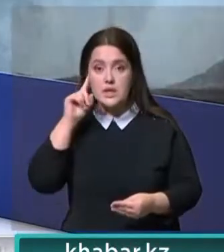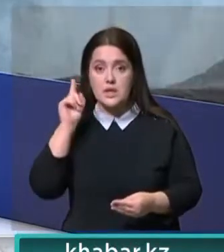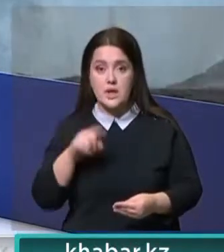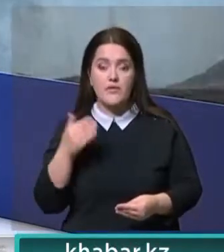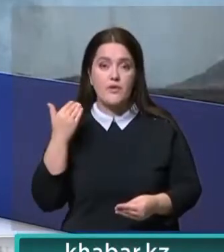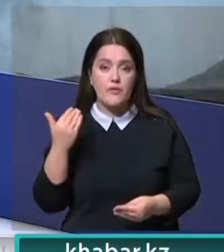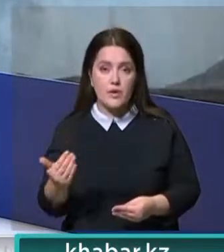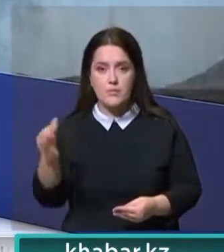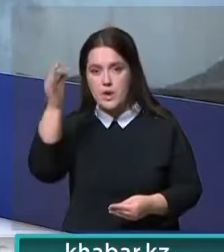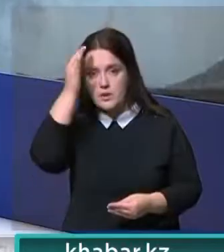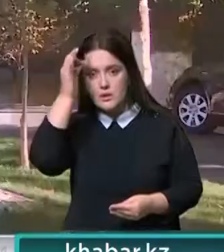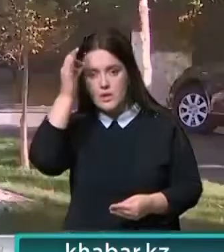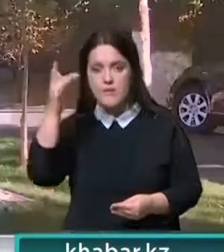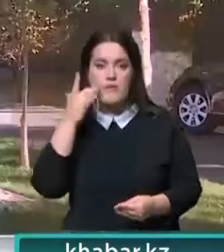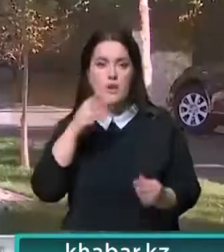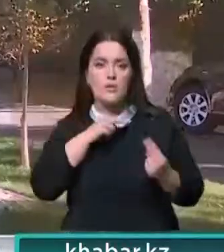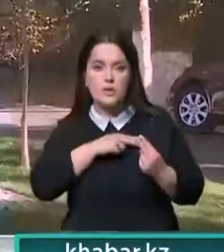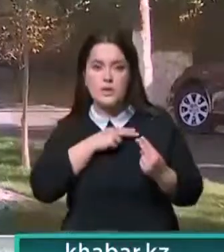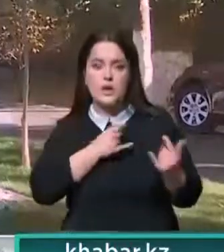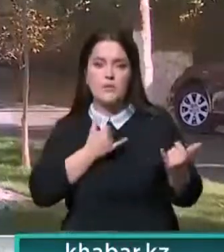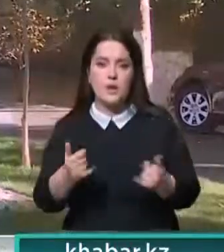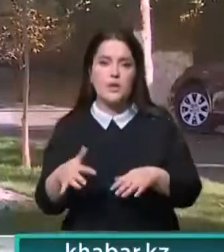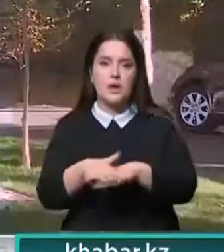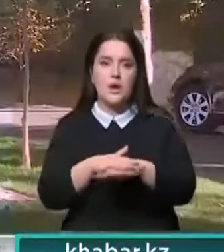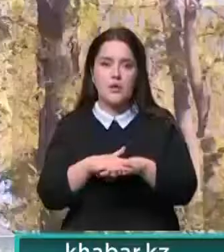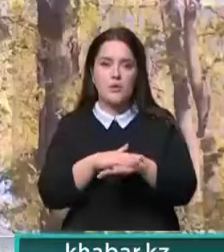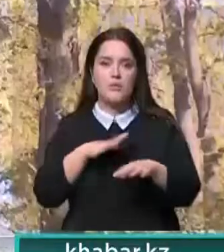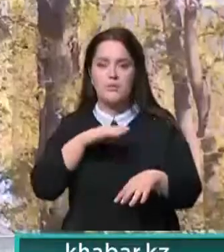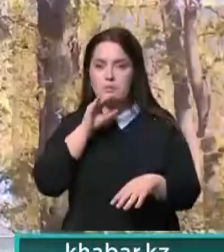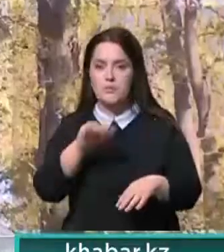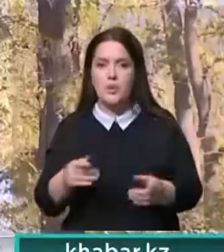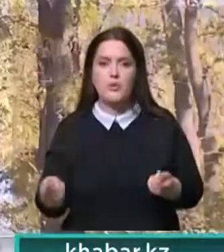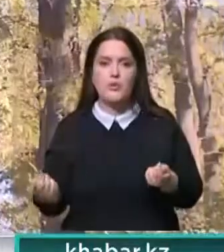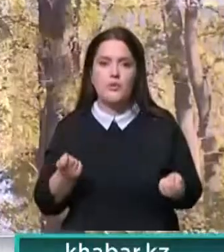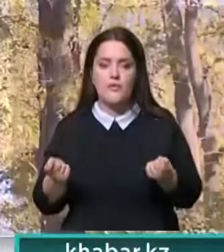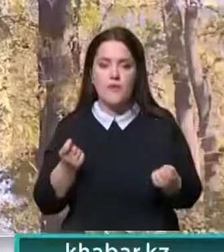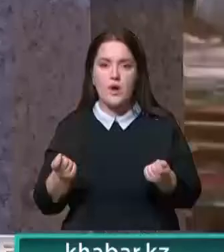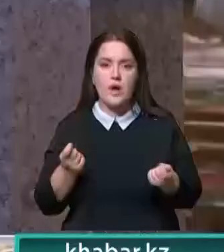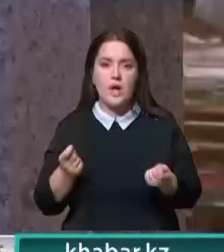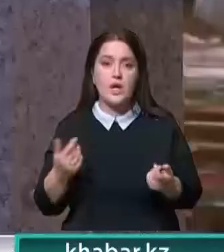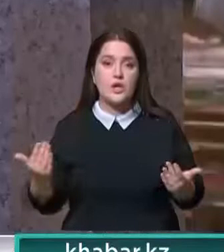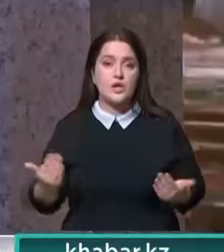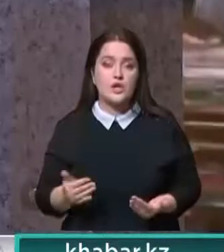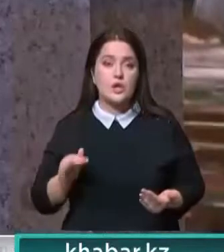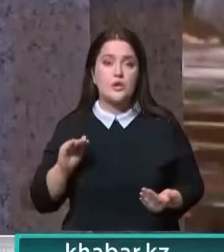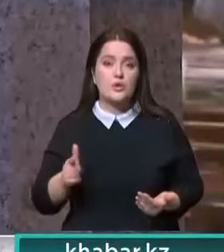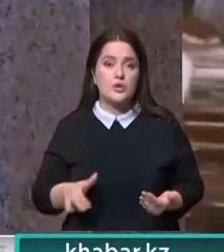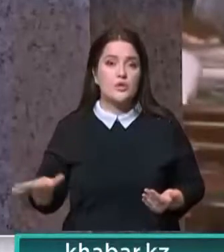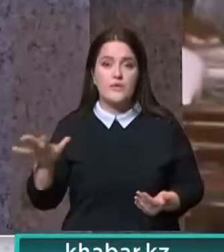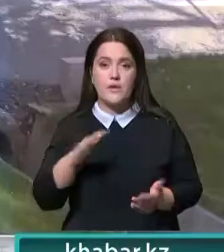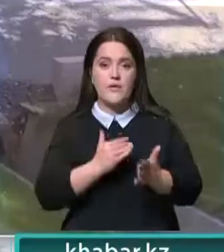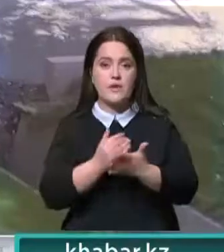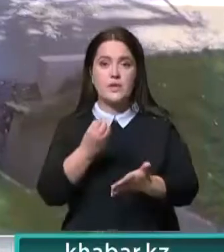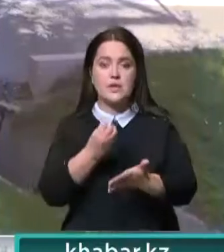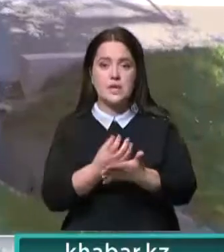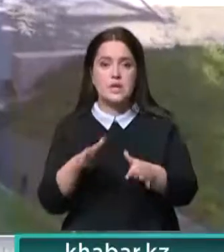Ташенова. Знавшие его вспоминают, что он неустанно трудился на благо народа, был квалифицированным руководителем и благородным человеком. Жители южного